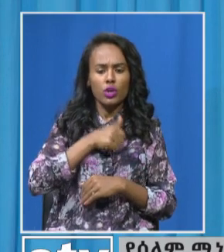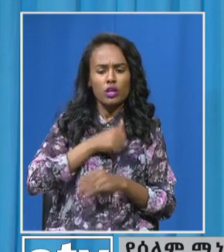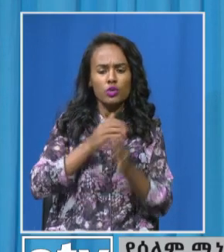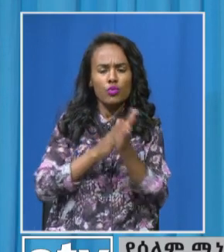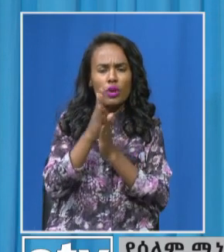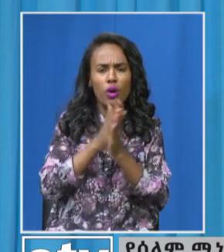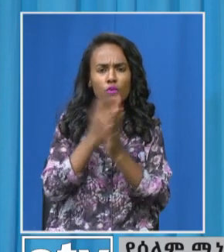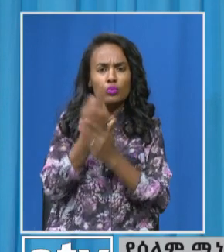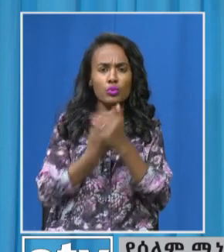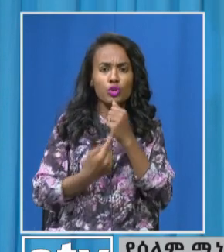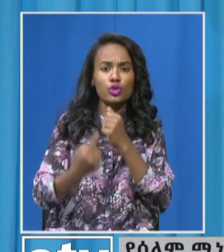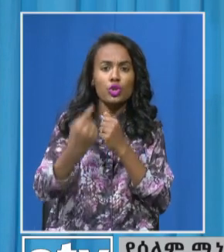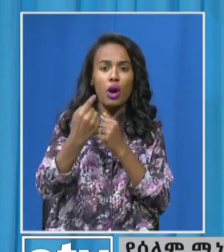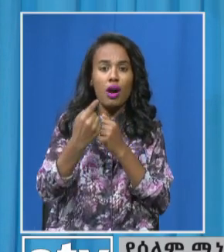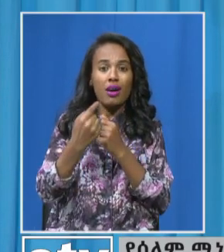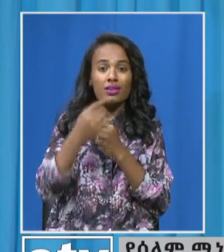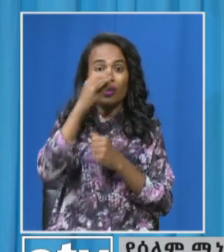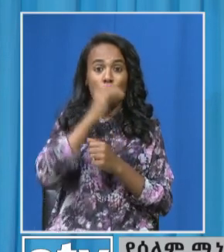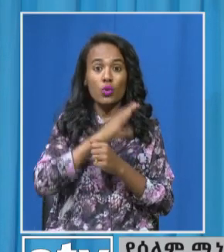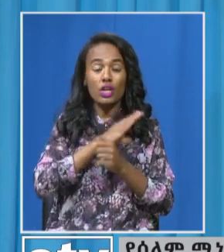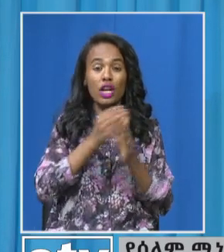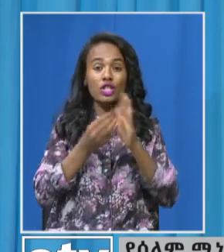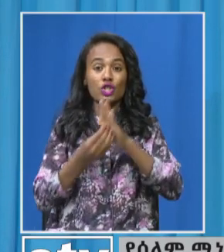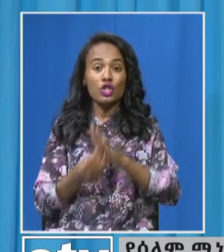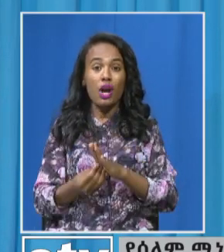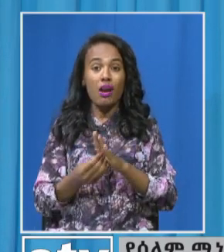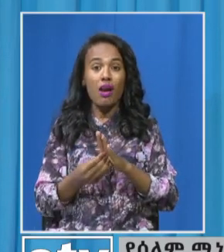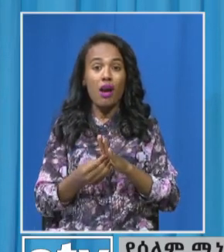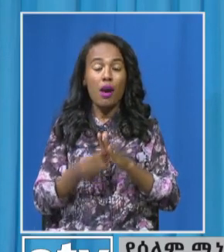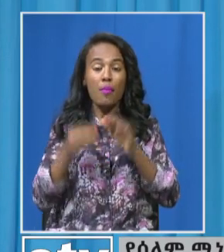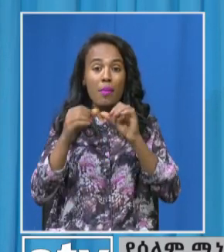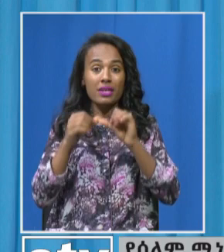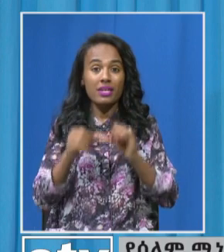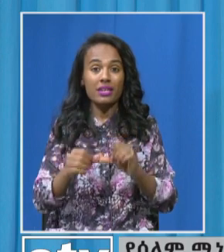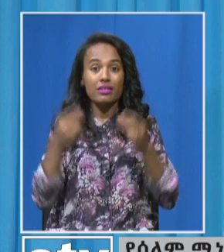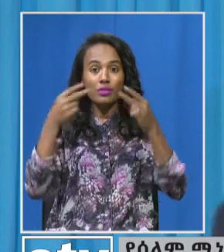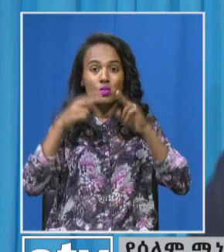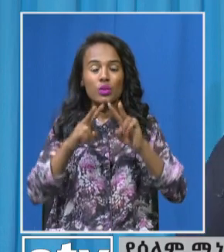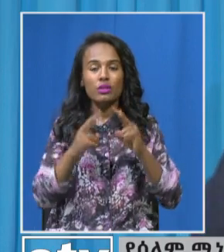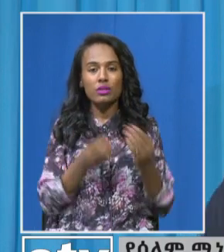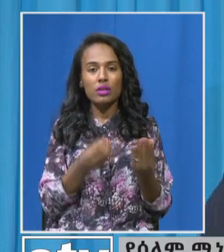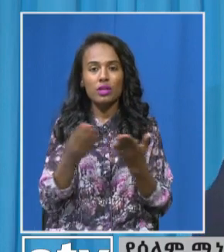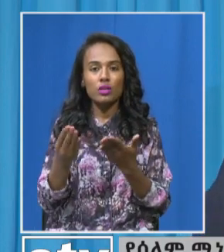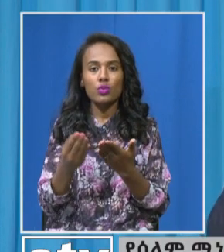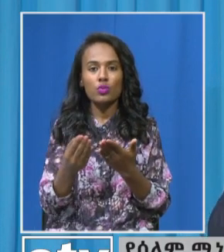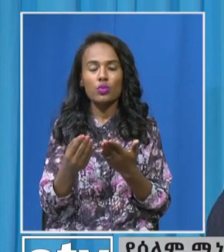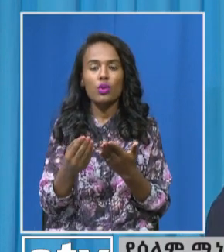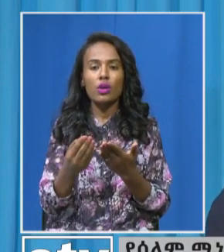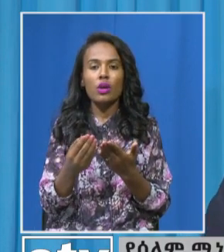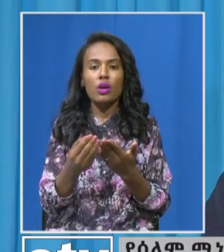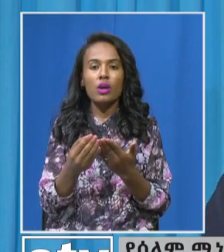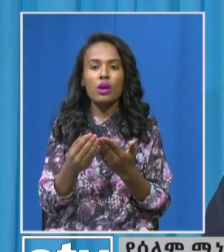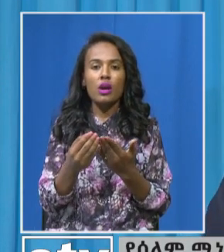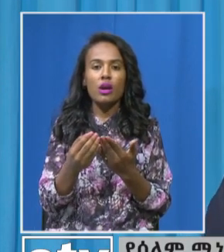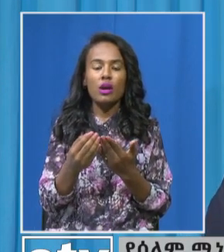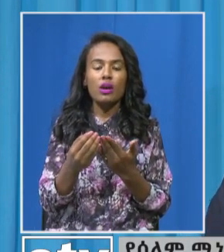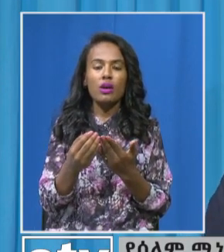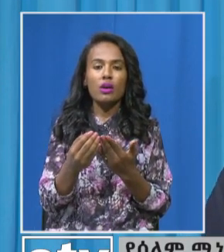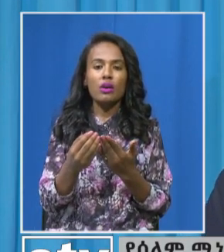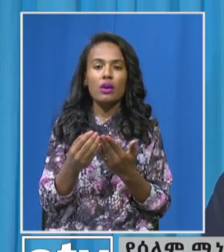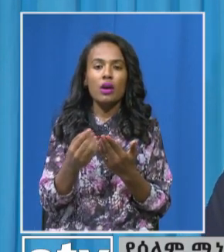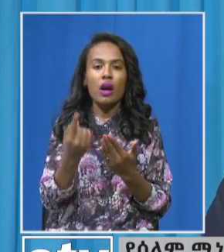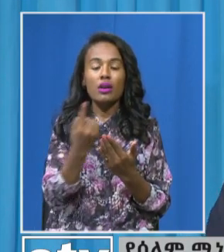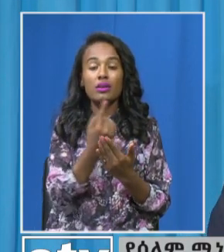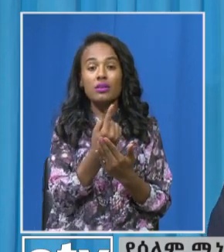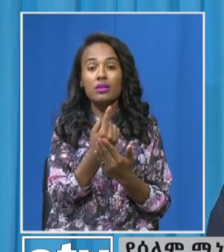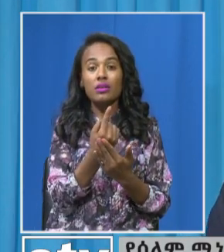ብቻ የራሳቸውን ፍላጎት ብቻ ሰዎች ላይ መጫ ማሳደግ ላይ ትኩረት ስለሰጡ አንድ የሚያደርጉ ምክንያት ሶሻል